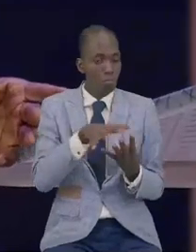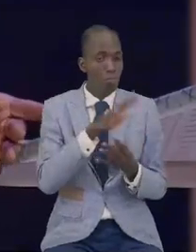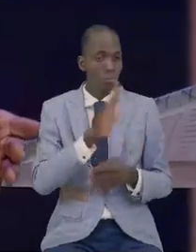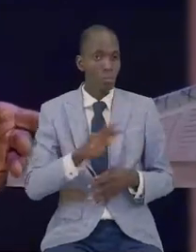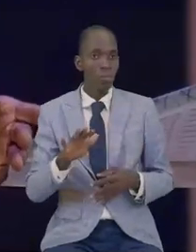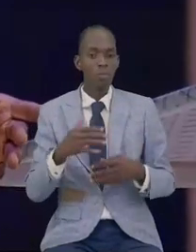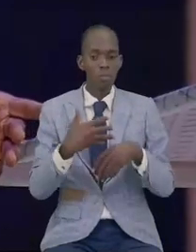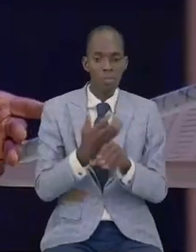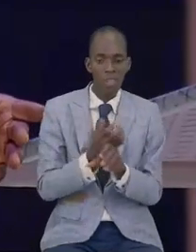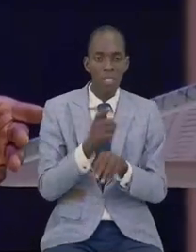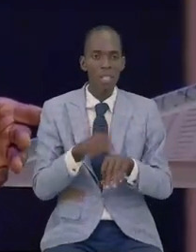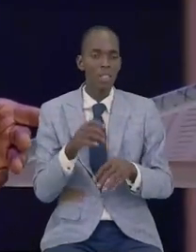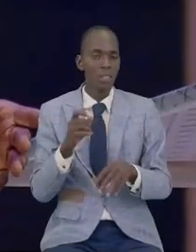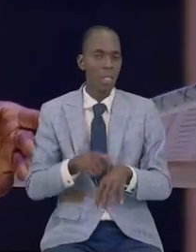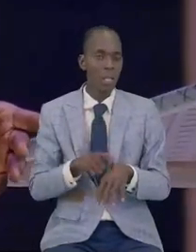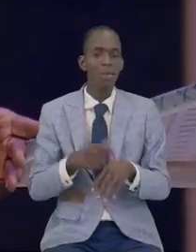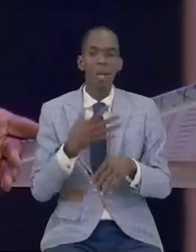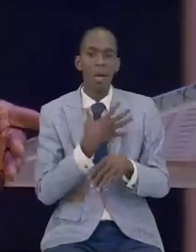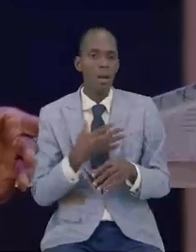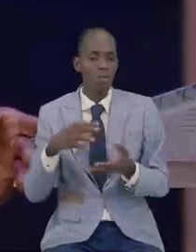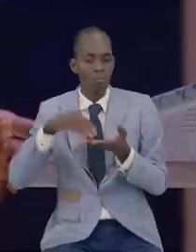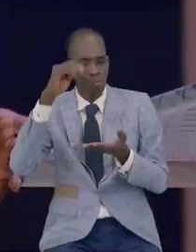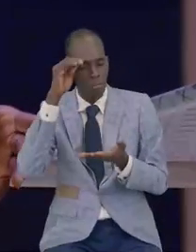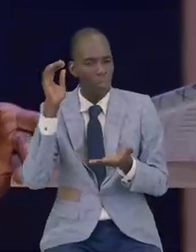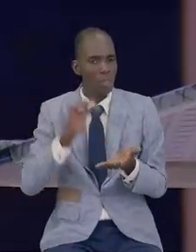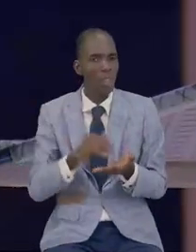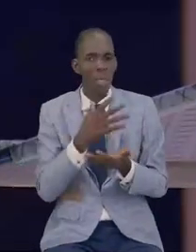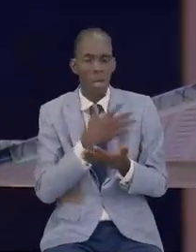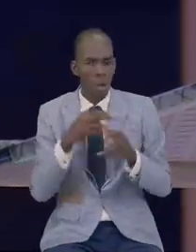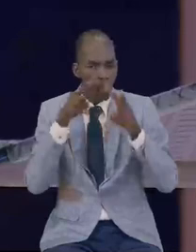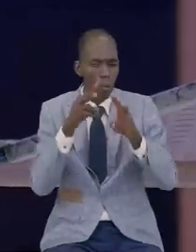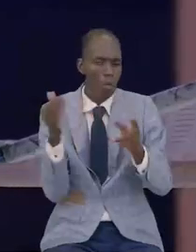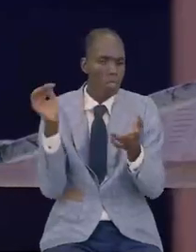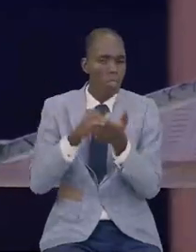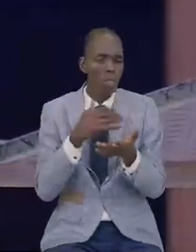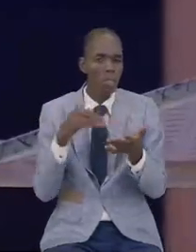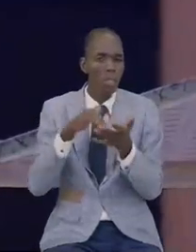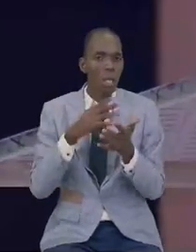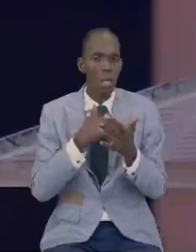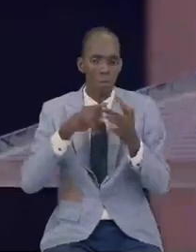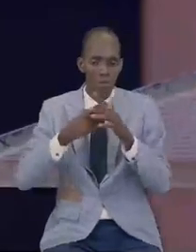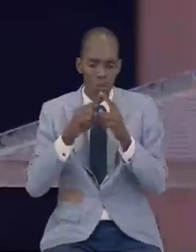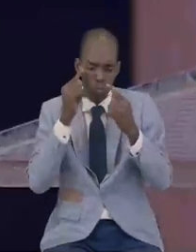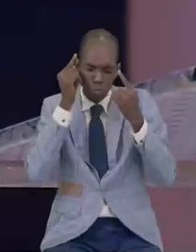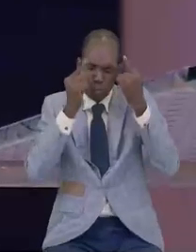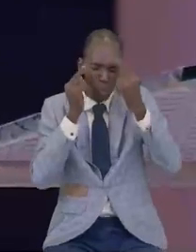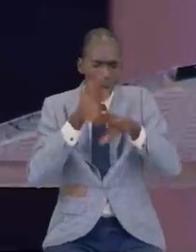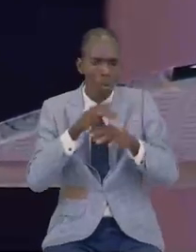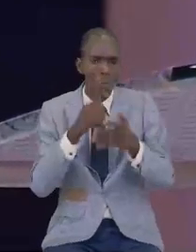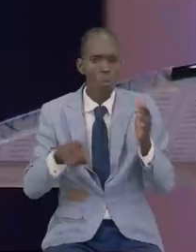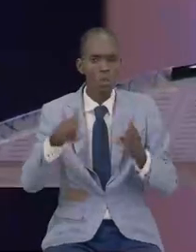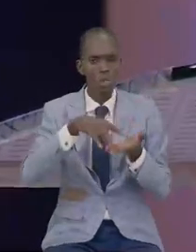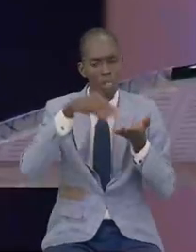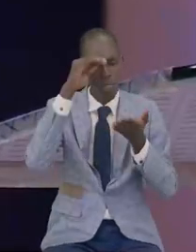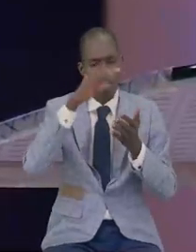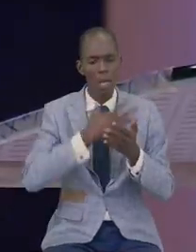temps, ils ont écouté à maintes reprises, ils ont médité sur ce qu'ils ont appris et ils ont mis le temps à part pour prier, le temps